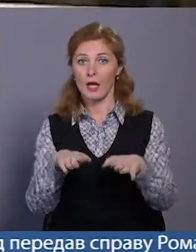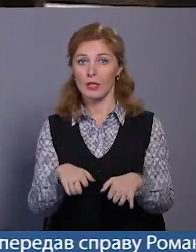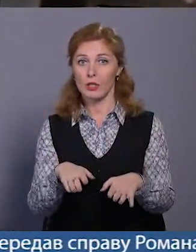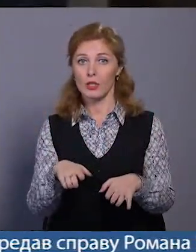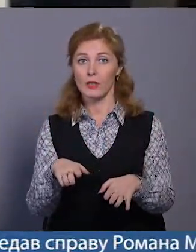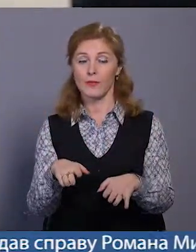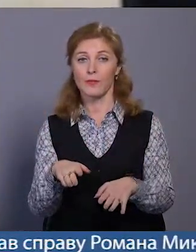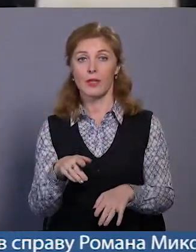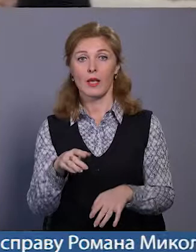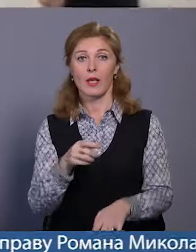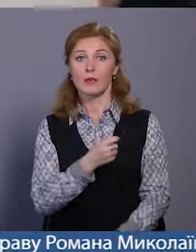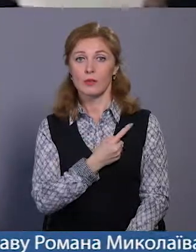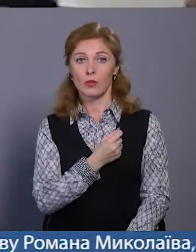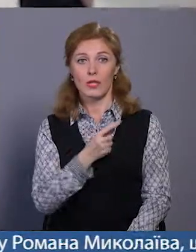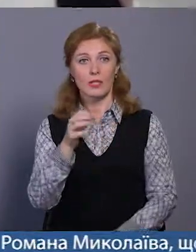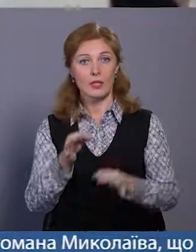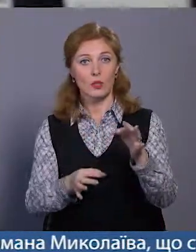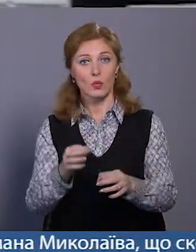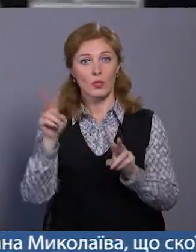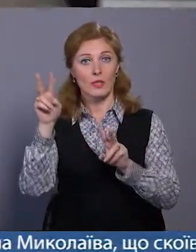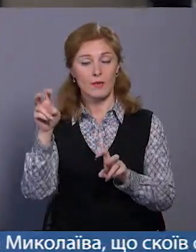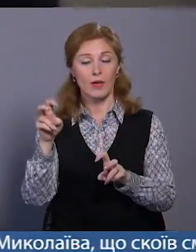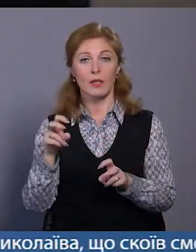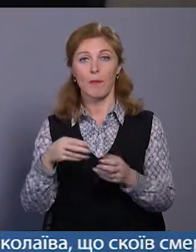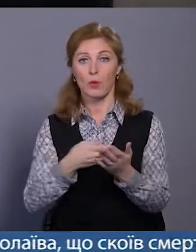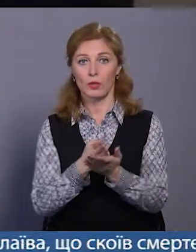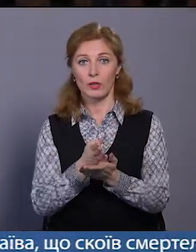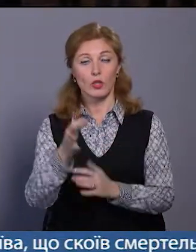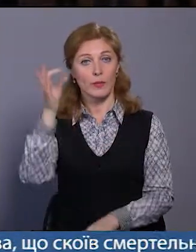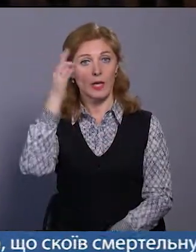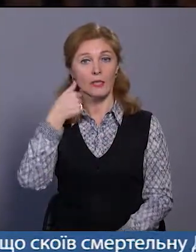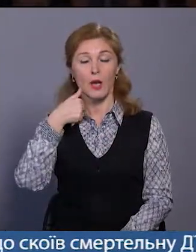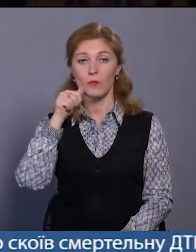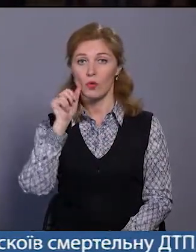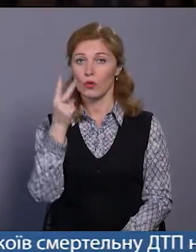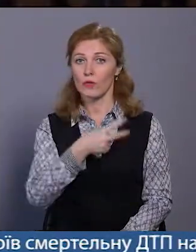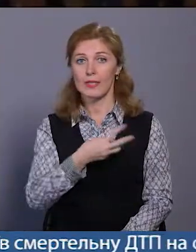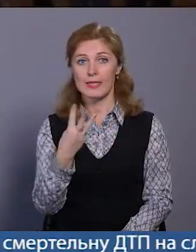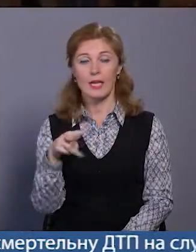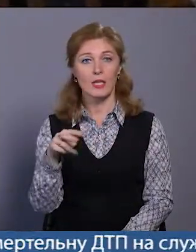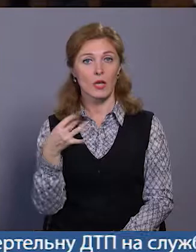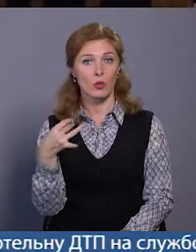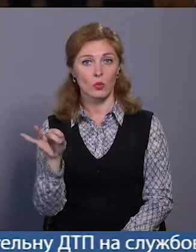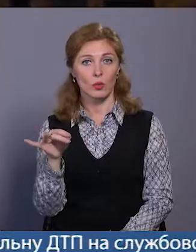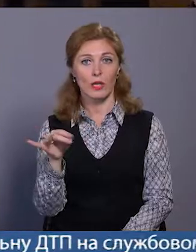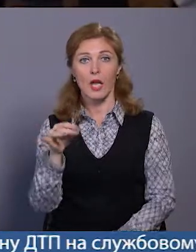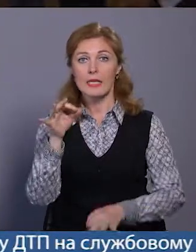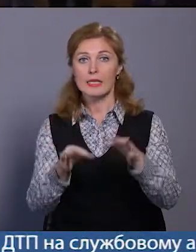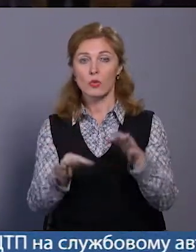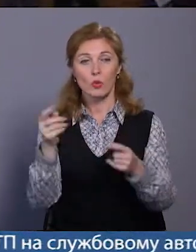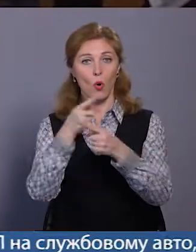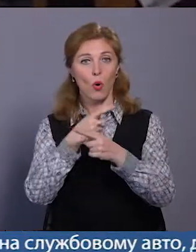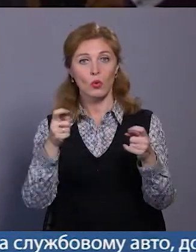Приморського суду Одеси назвали політично вмотивованим. Нагадаємо, вчора, 23 лютого, суд оголосив